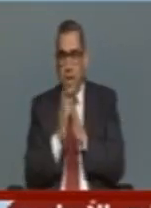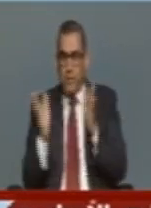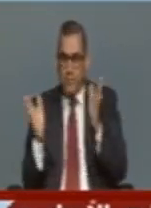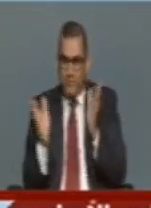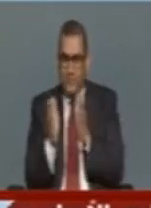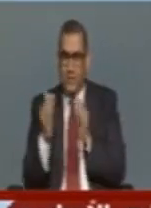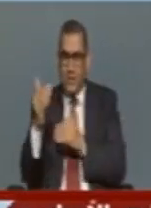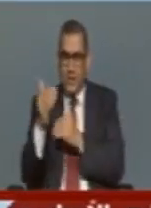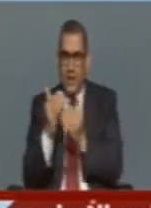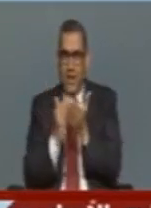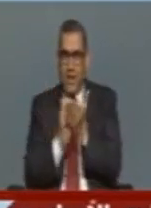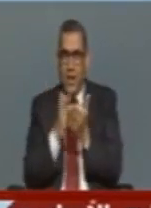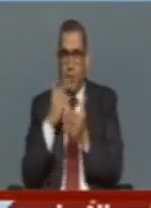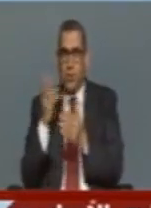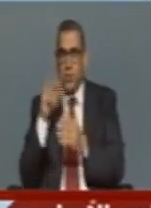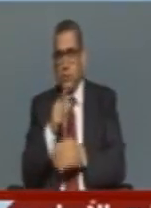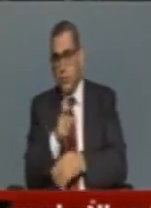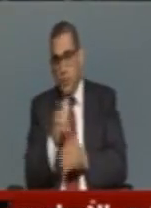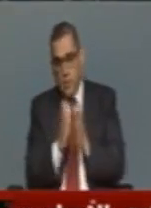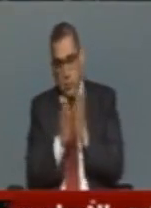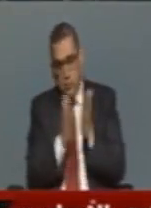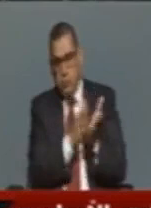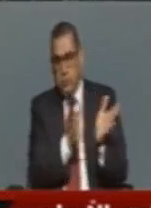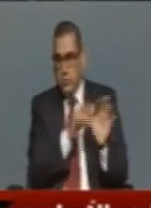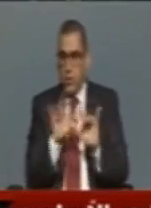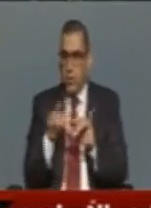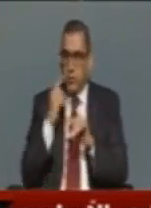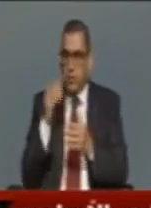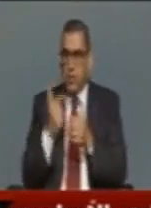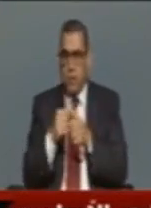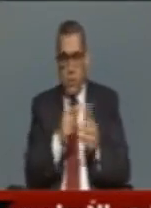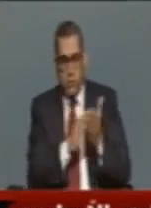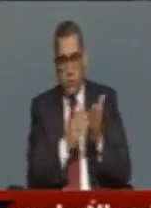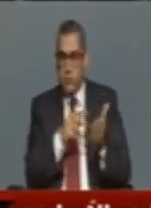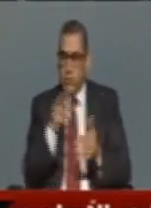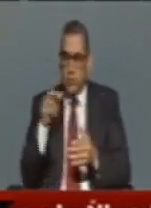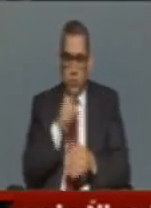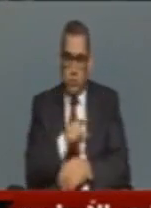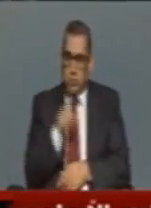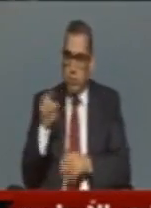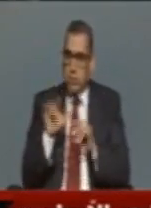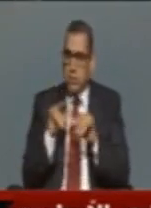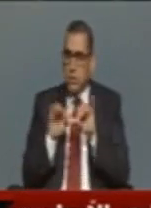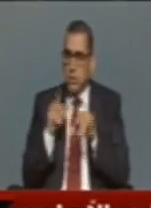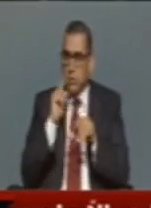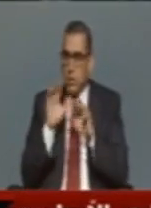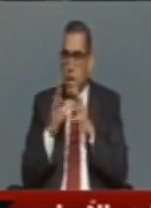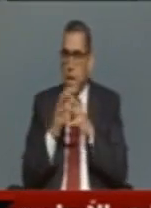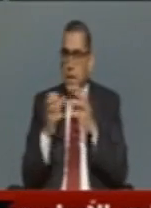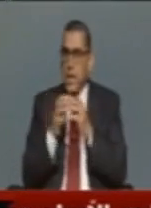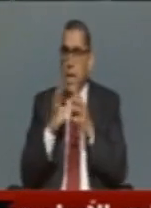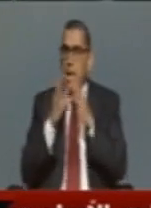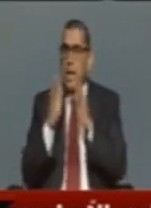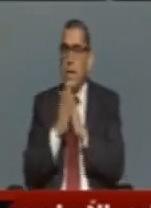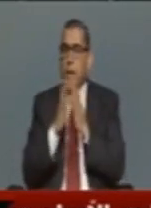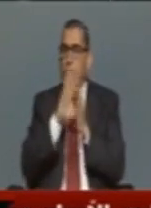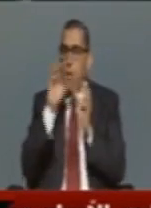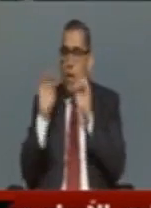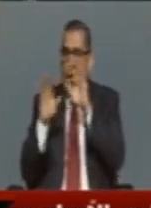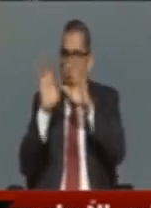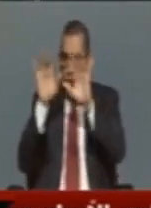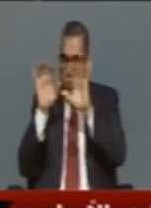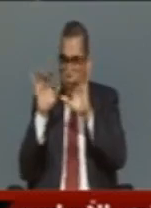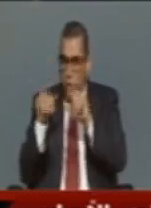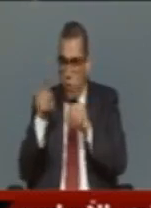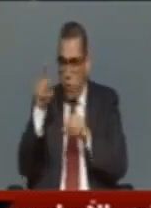قليل والطالب يقدر يدخل على الرابط يكمل له مواد اسرائيليه. فالحدا كانت المنهجيه اللي اتبعناها هذا العام في موضوع